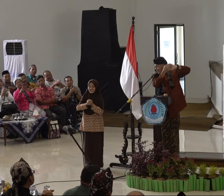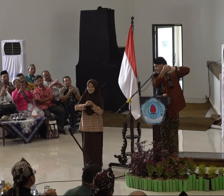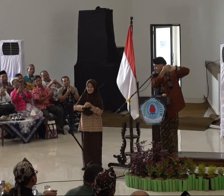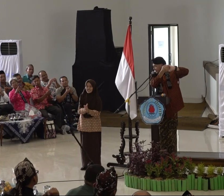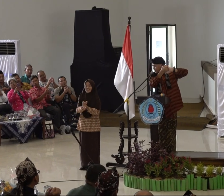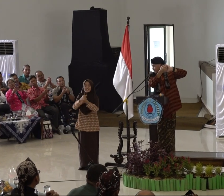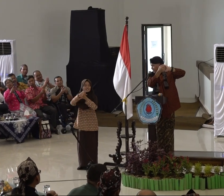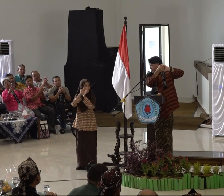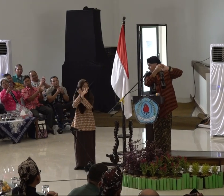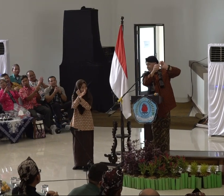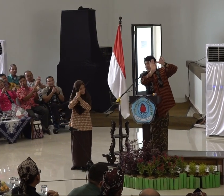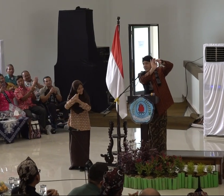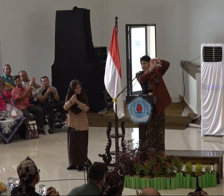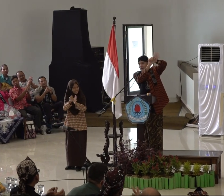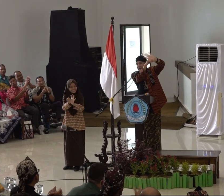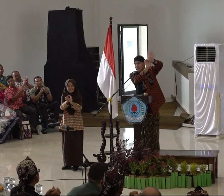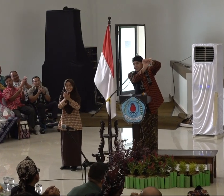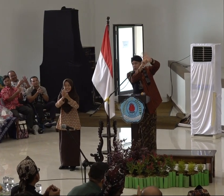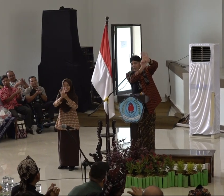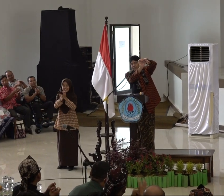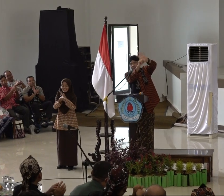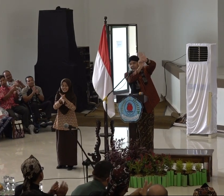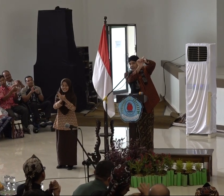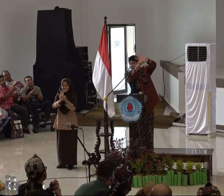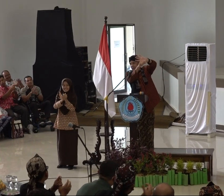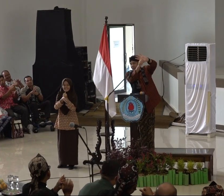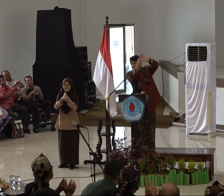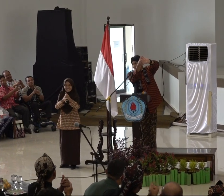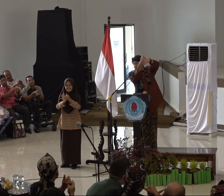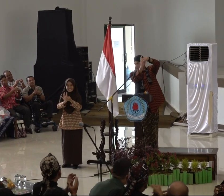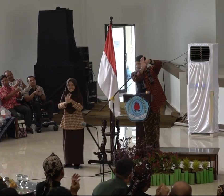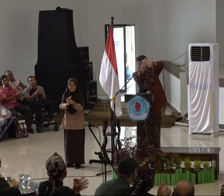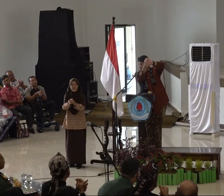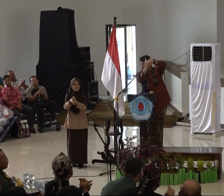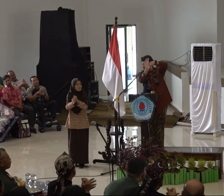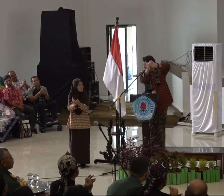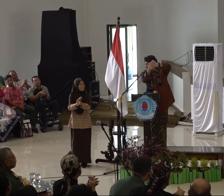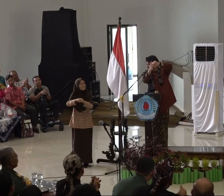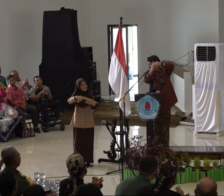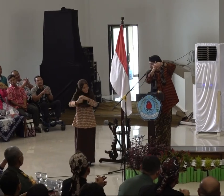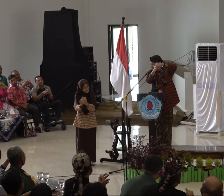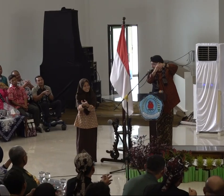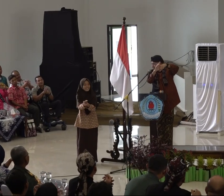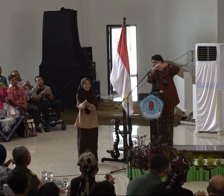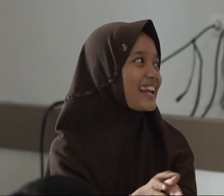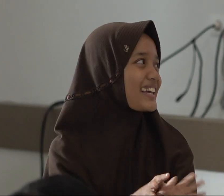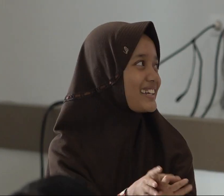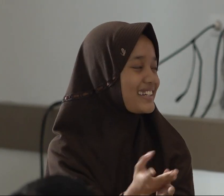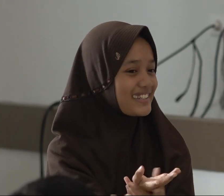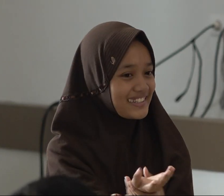kali terus jempolnya di puter-puter oke ya oke